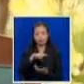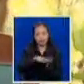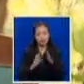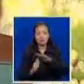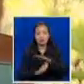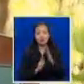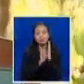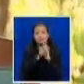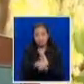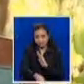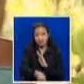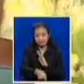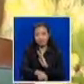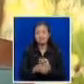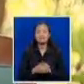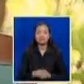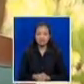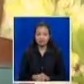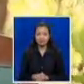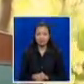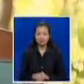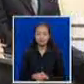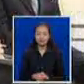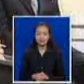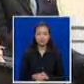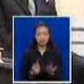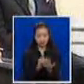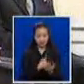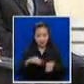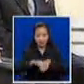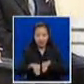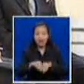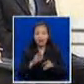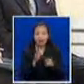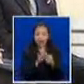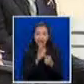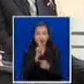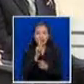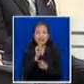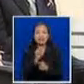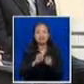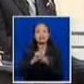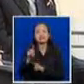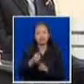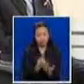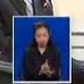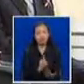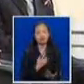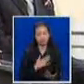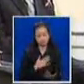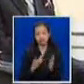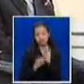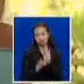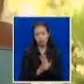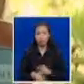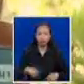แทนเขตสำนักงานเขตพื้นที่การศึกษานครราชสีมาเขต 1ด้วยนะคะอยู่ภาคอีสานก็ได้เห็นความยากลำบากความแล้น